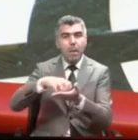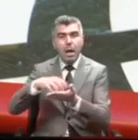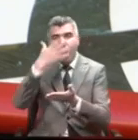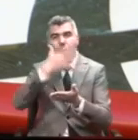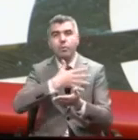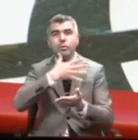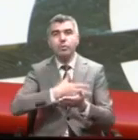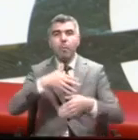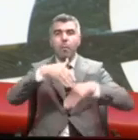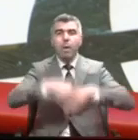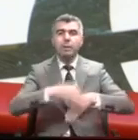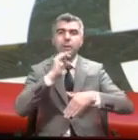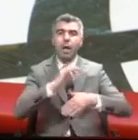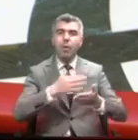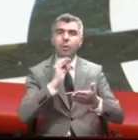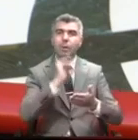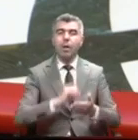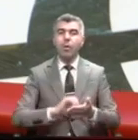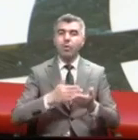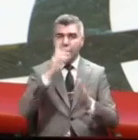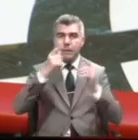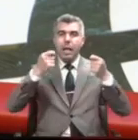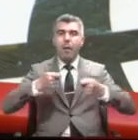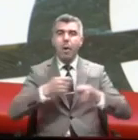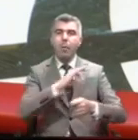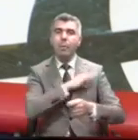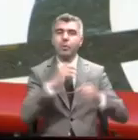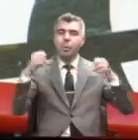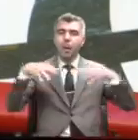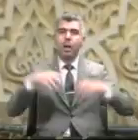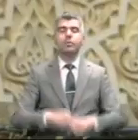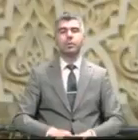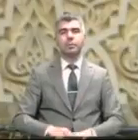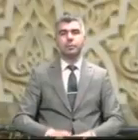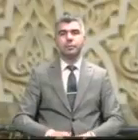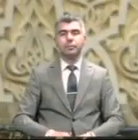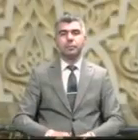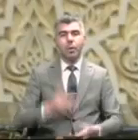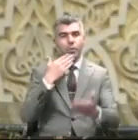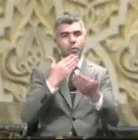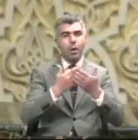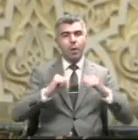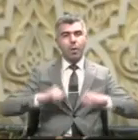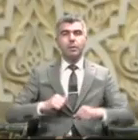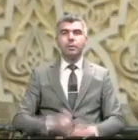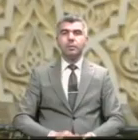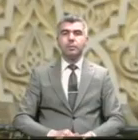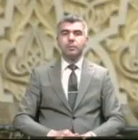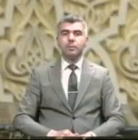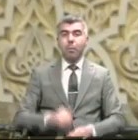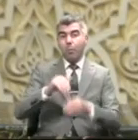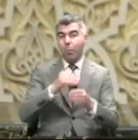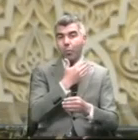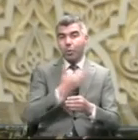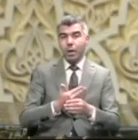وجده وباير المقدسه السلام عليكم ورحمه الله تعالى وبركاته شكرا لكم السيد الوزير الكلمه الان